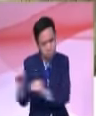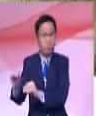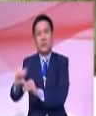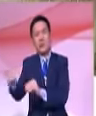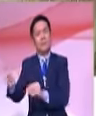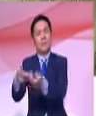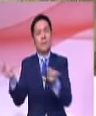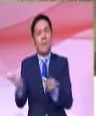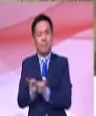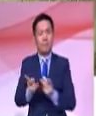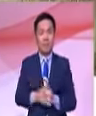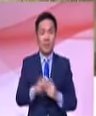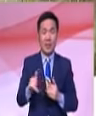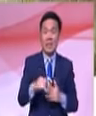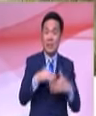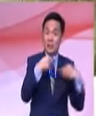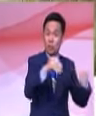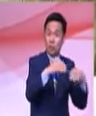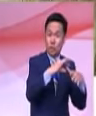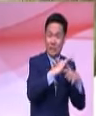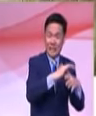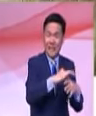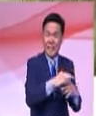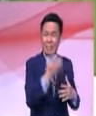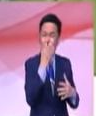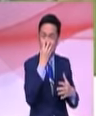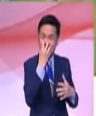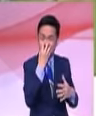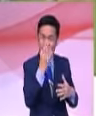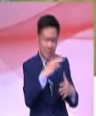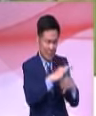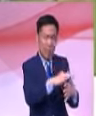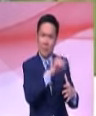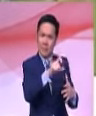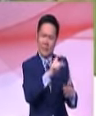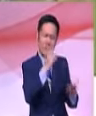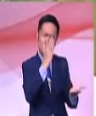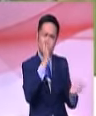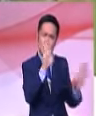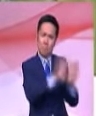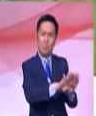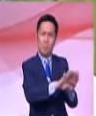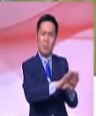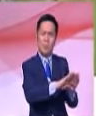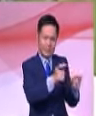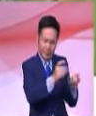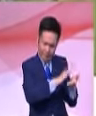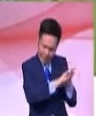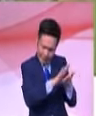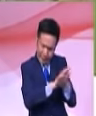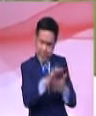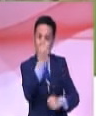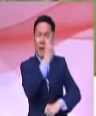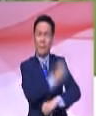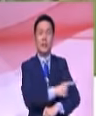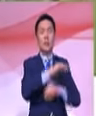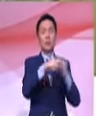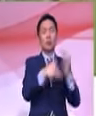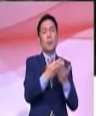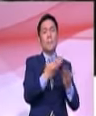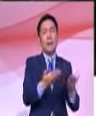lain. Gerai menjual daging dijangkiti virus ASF akan ditutup sehari untuk kerja pembersihan, manakala produk berasaskannya hanya